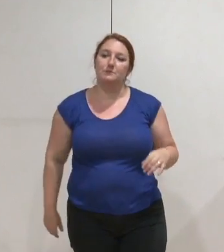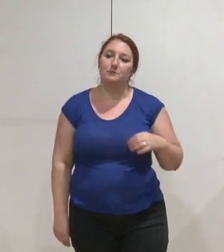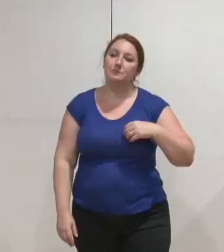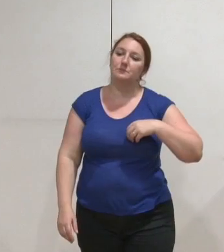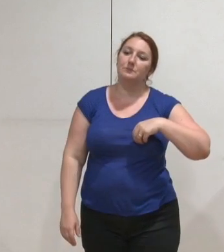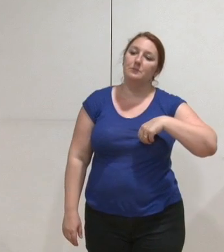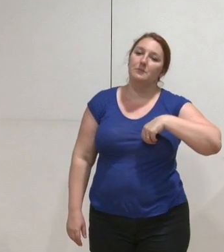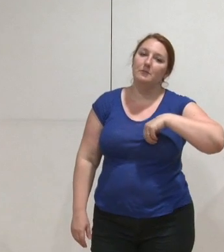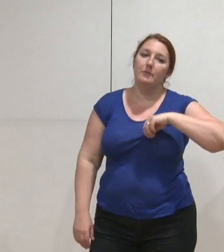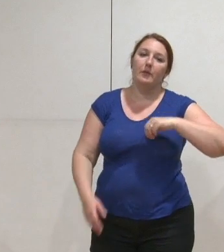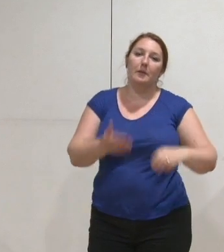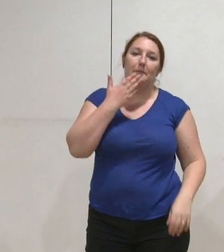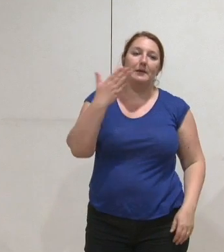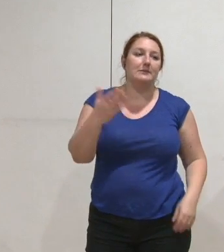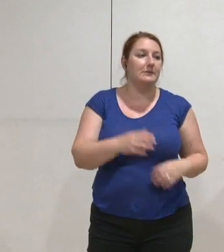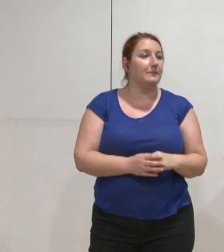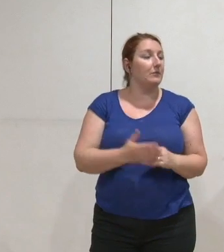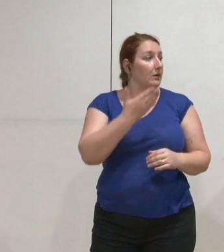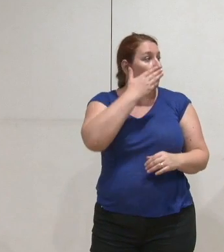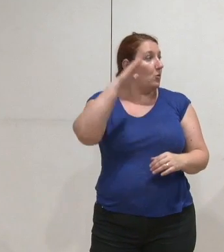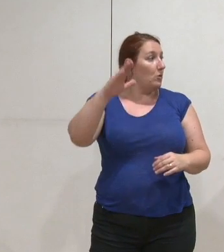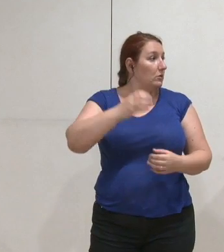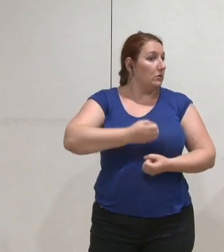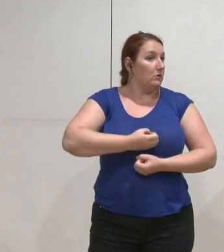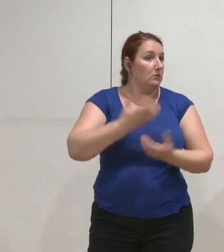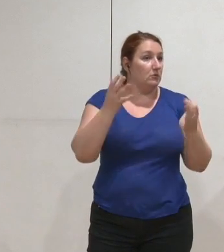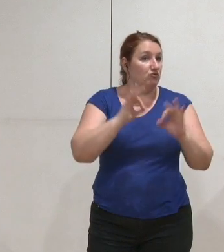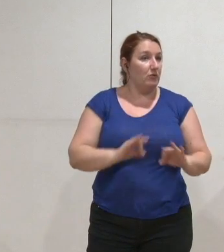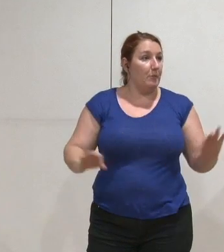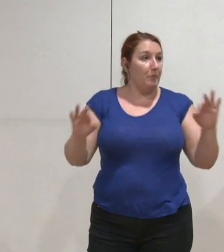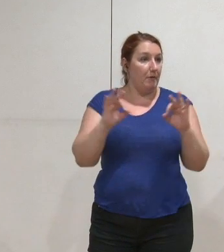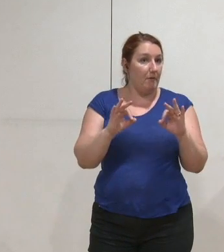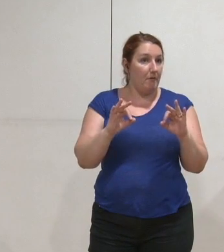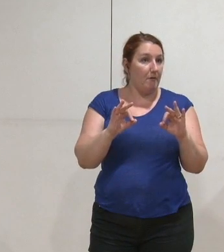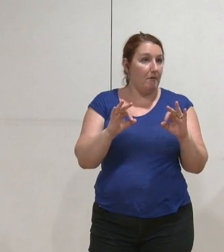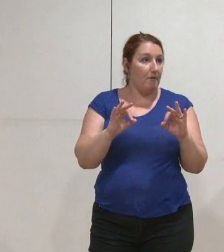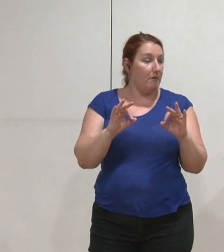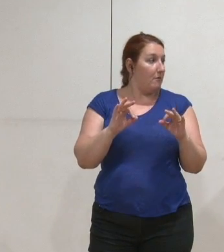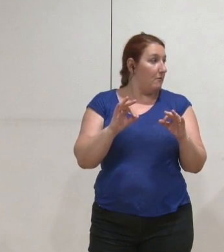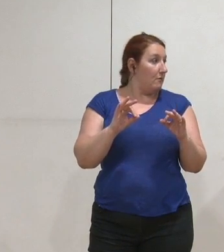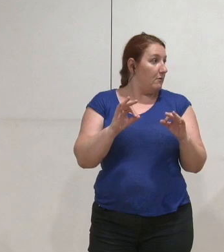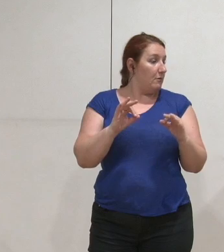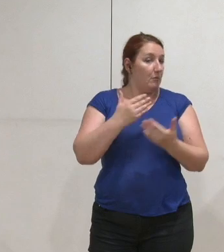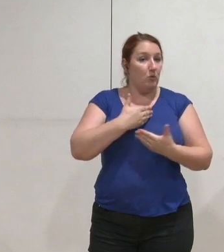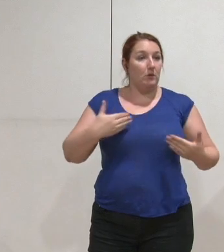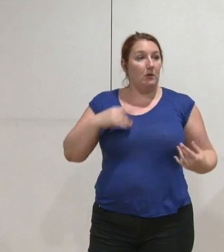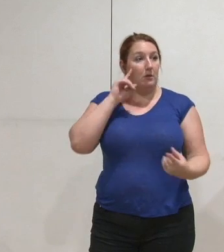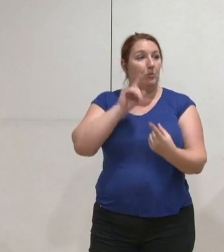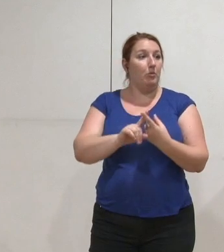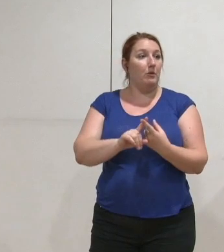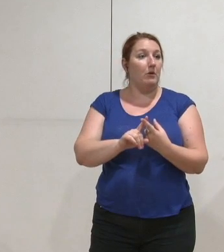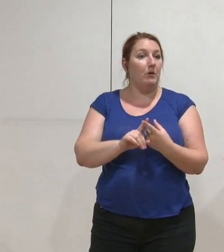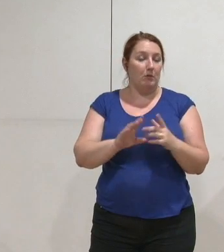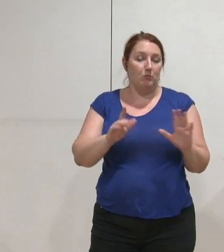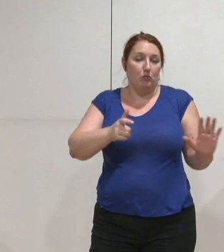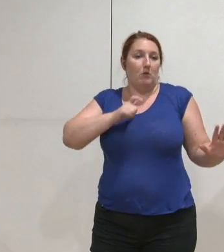soir merci s'il n'y a pas d'autres intervention euh sur ce dernier point donc